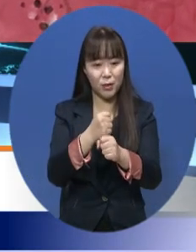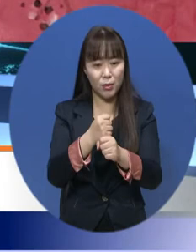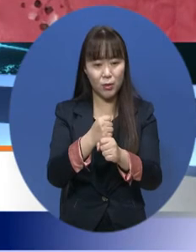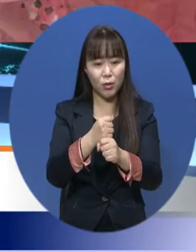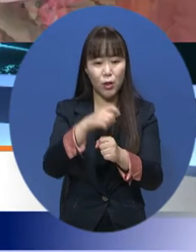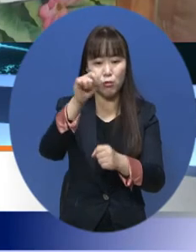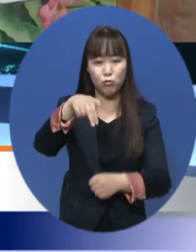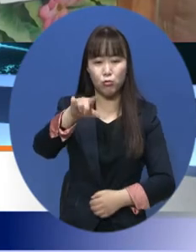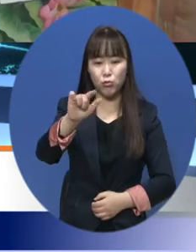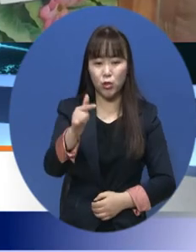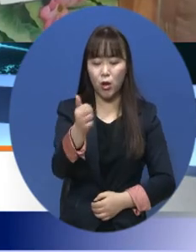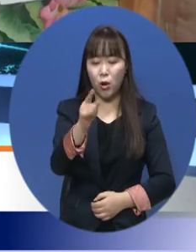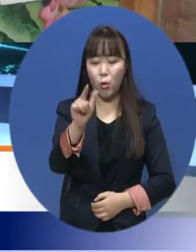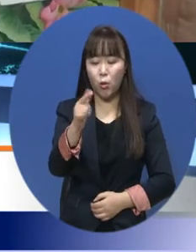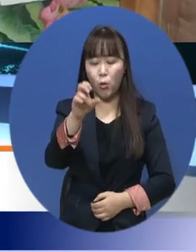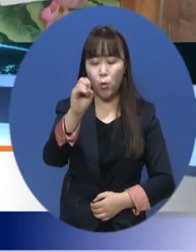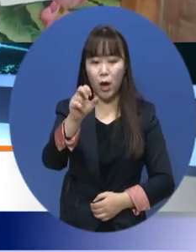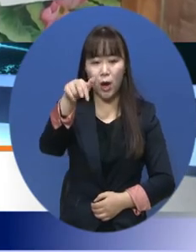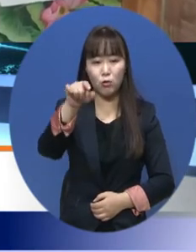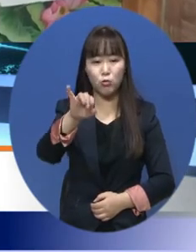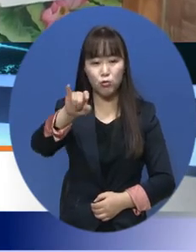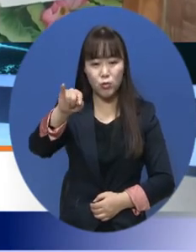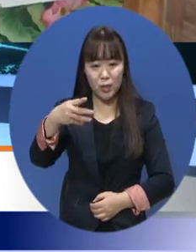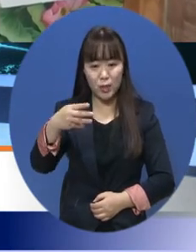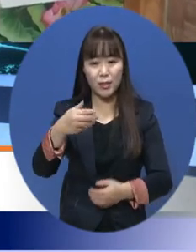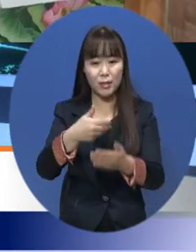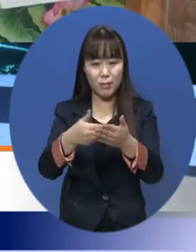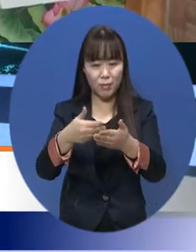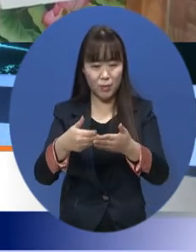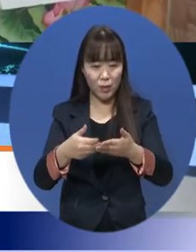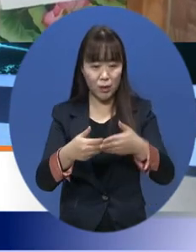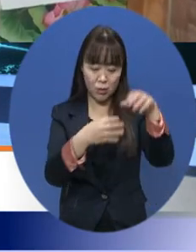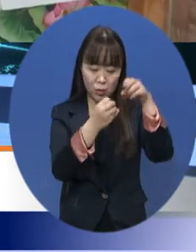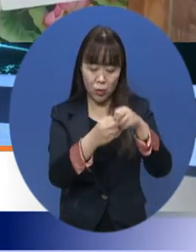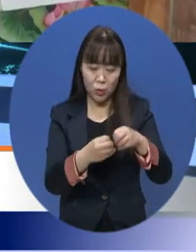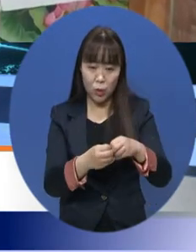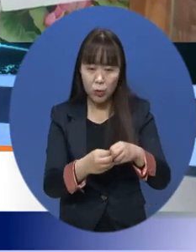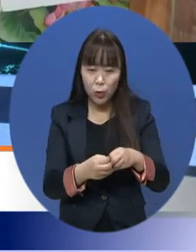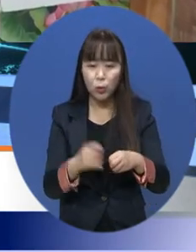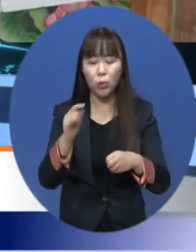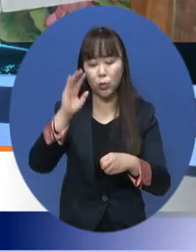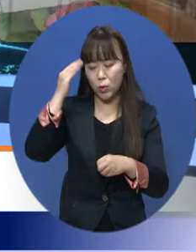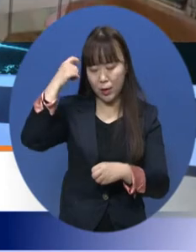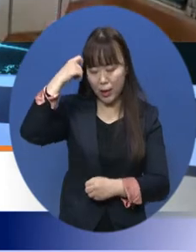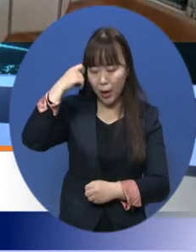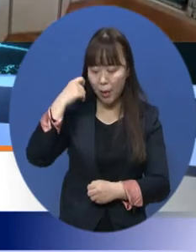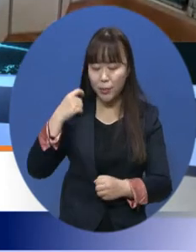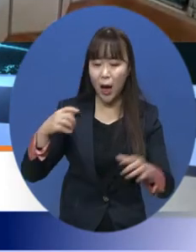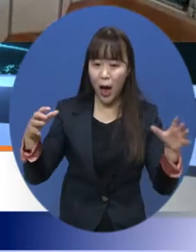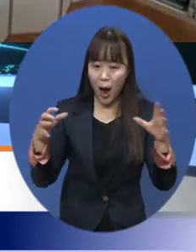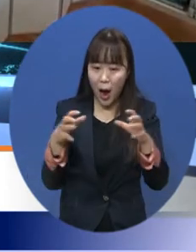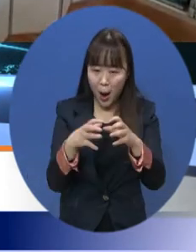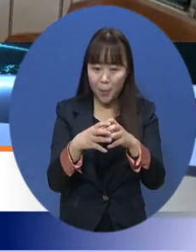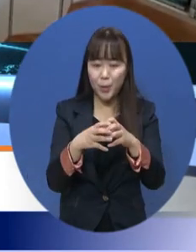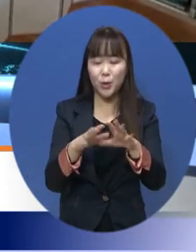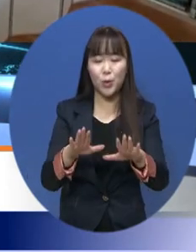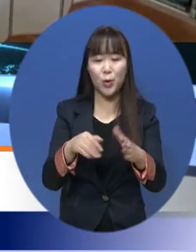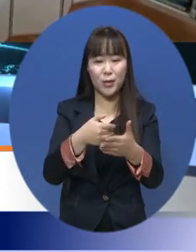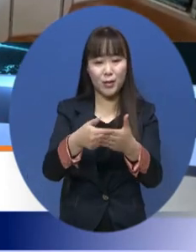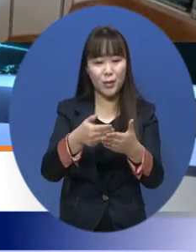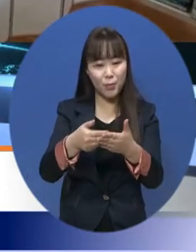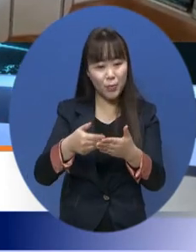우전 황주일 작가의 개인전이 열렸습니다. 전통적인 화법과 현대적인 감각의 조화가 돋보이는